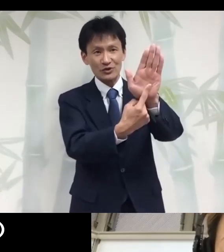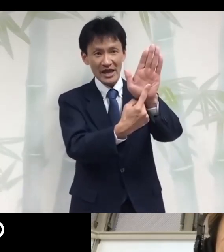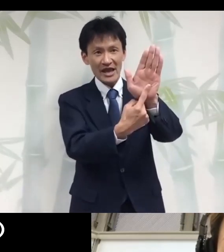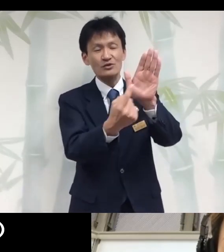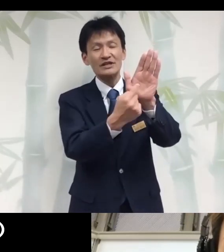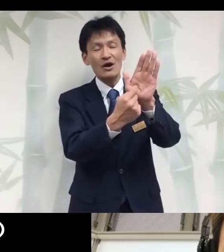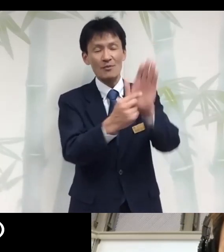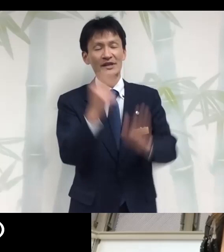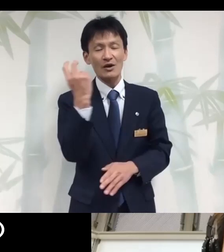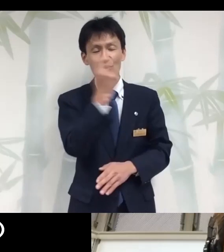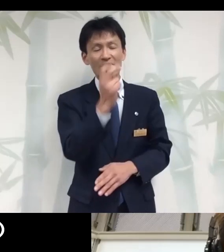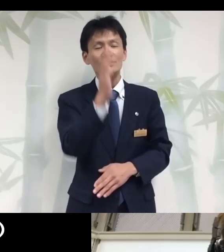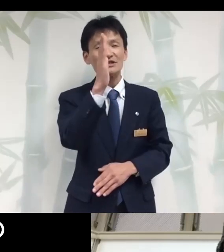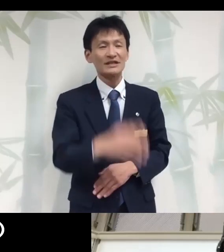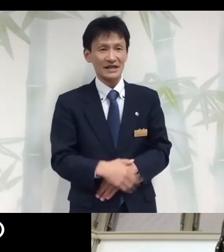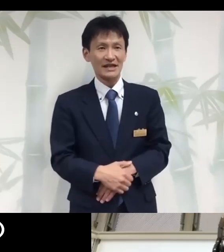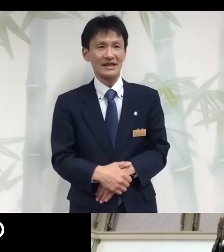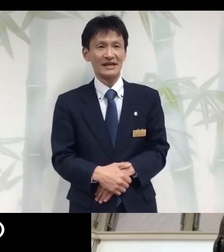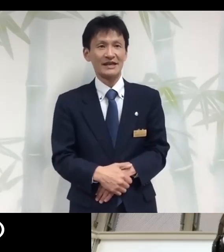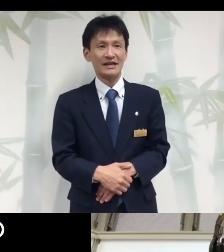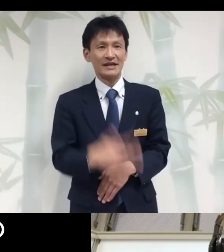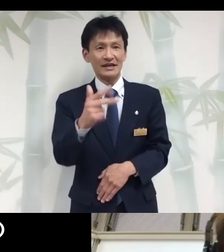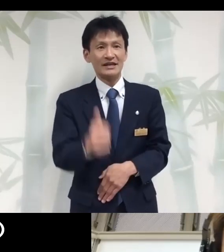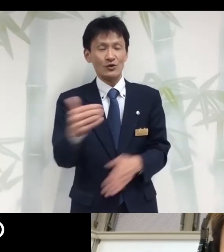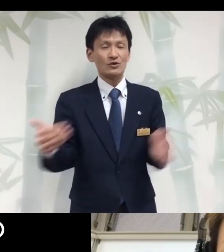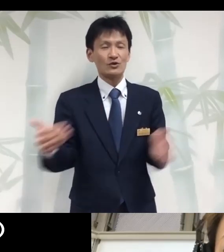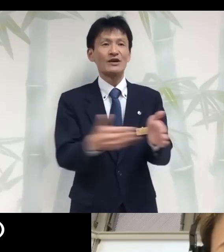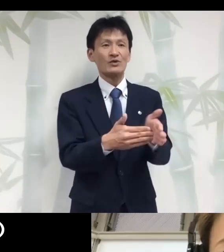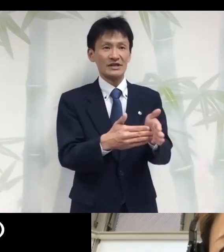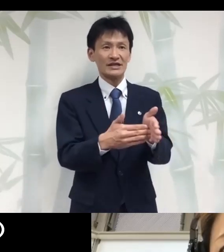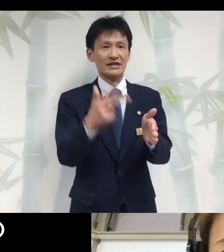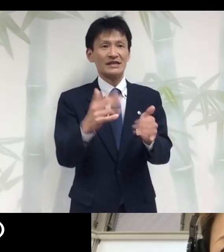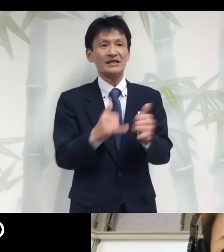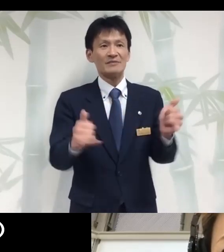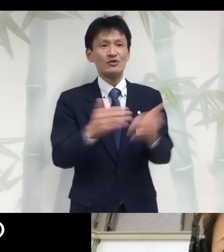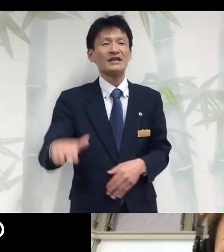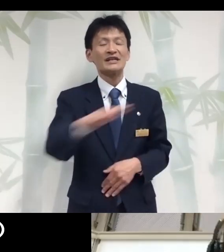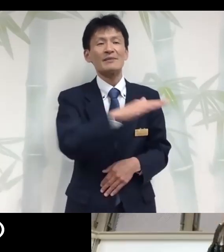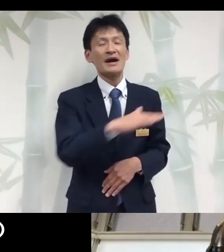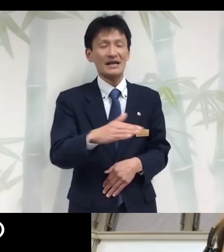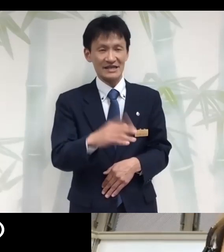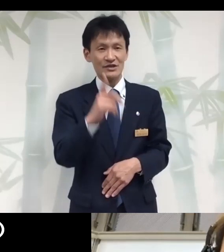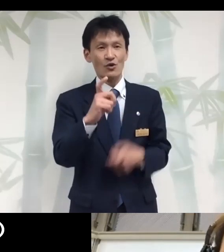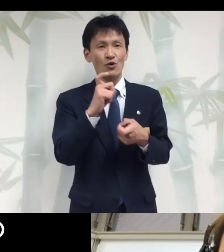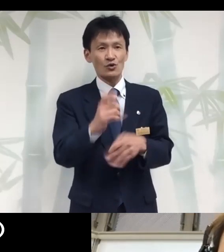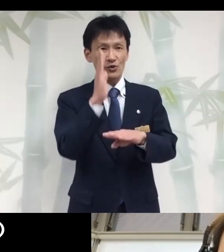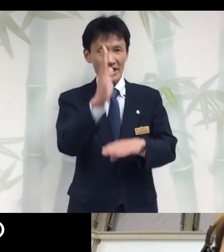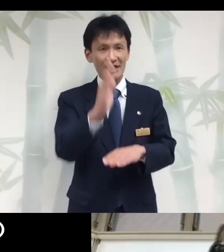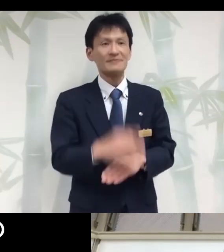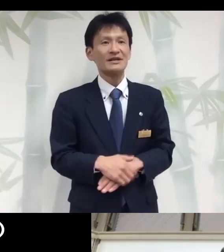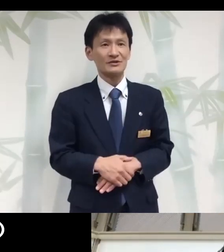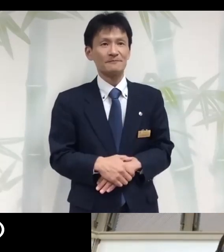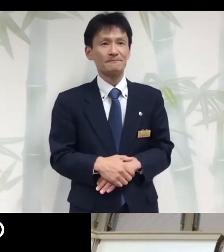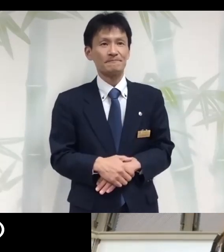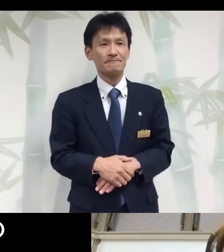。それでは市長、最後に市民の皆様に一言お願いいたします。 はい、今